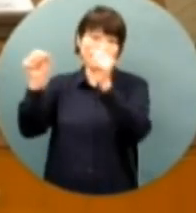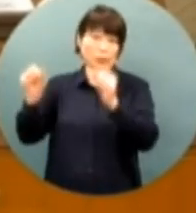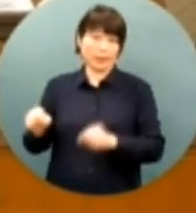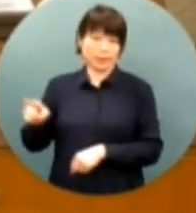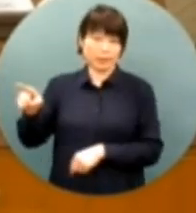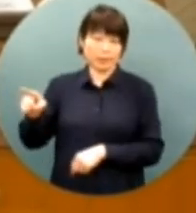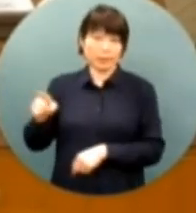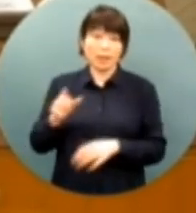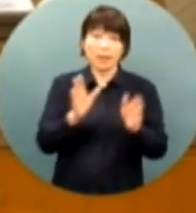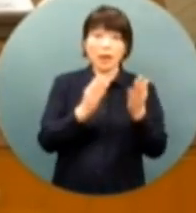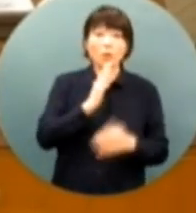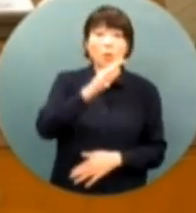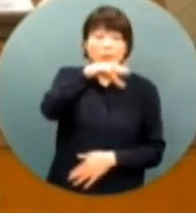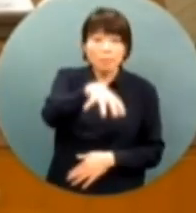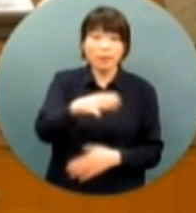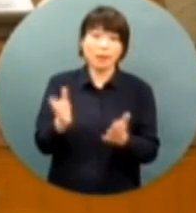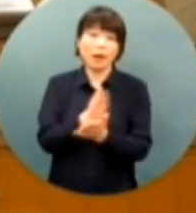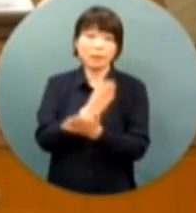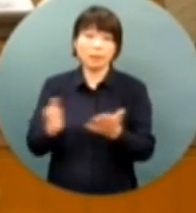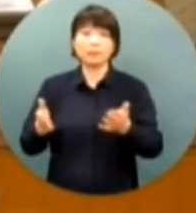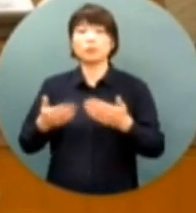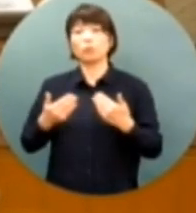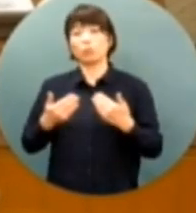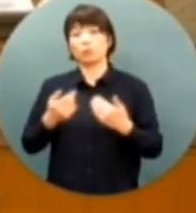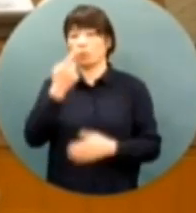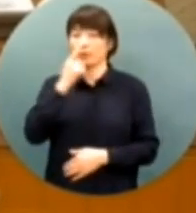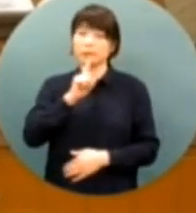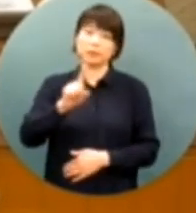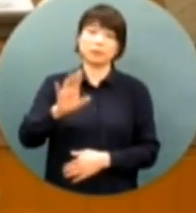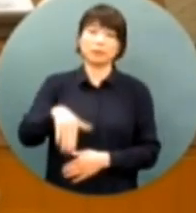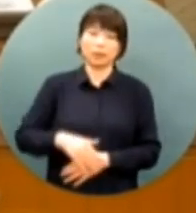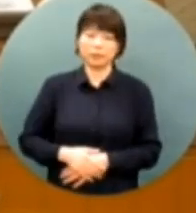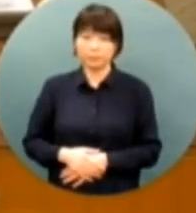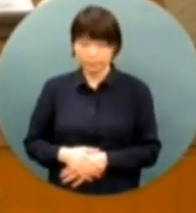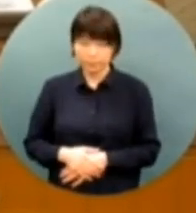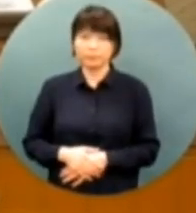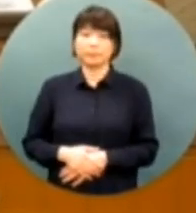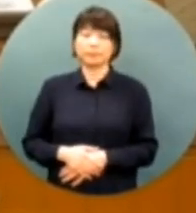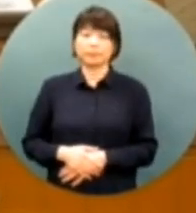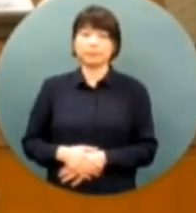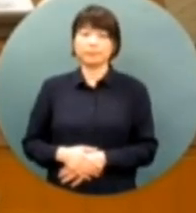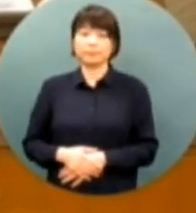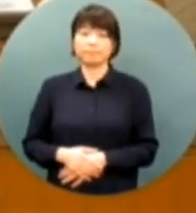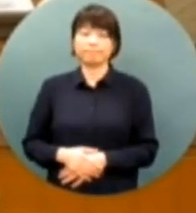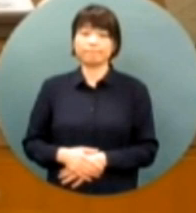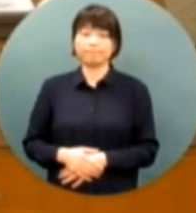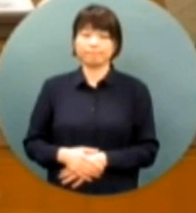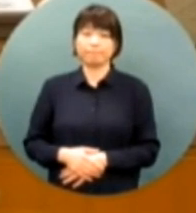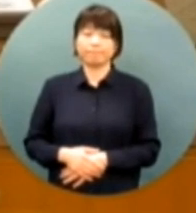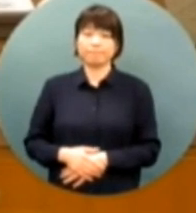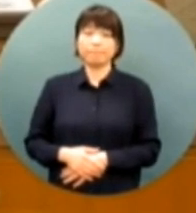で、学校現場で最終的には判断すべきものでしょうということを申し上げ